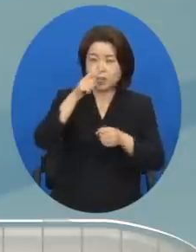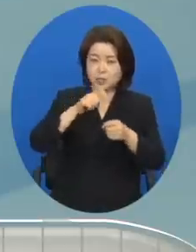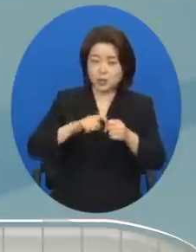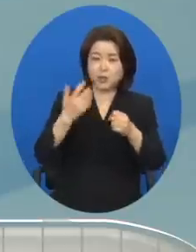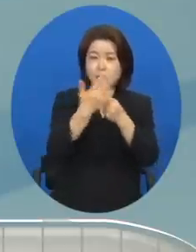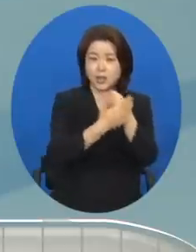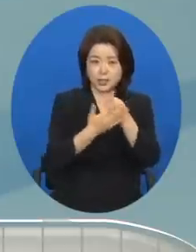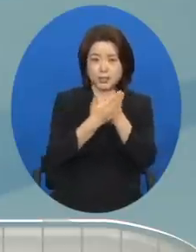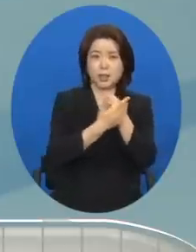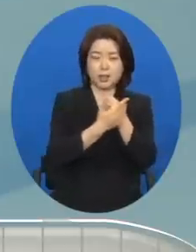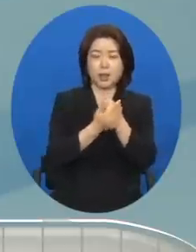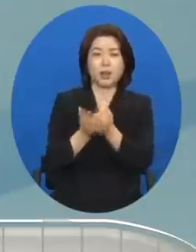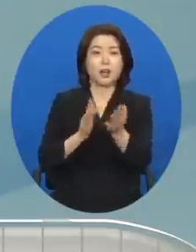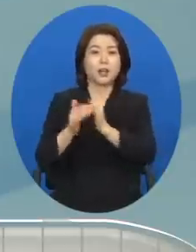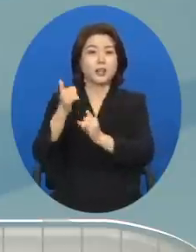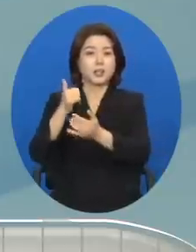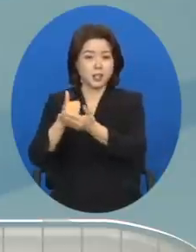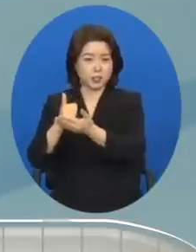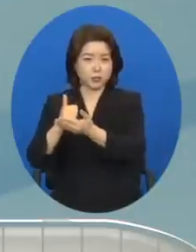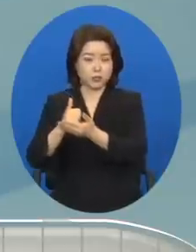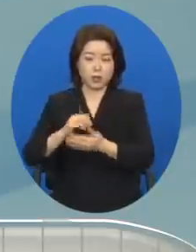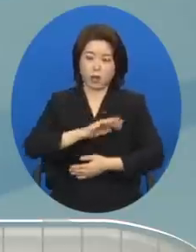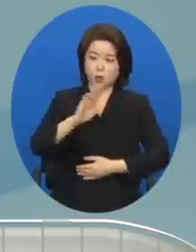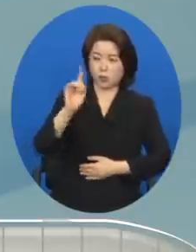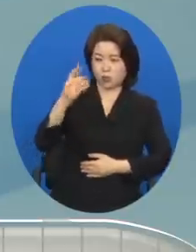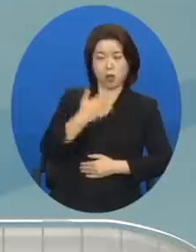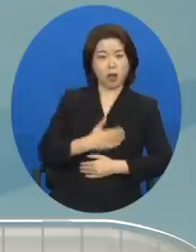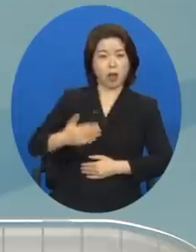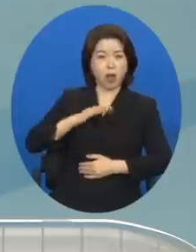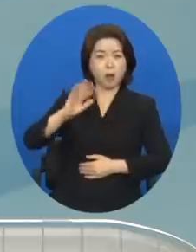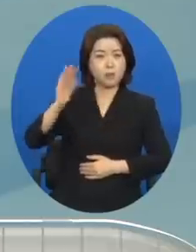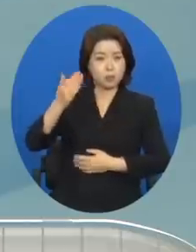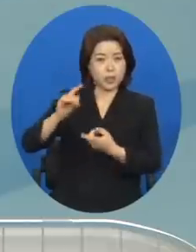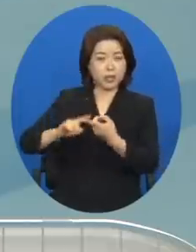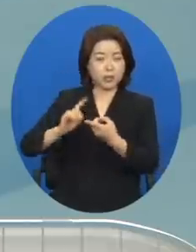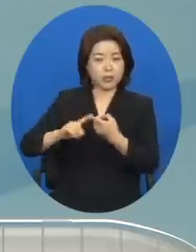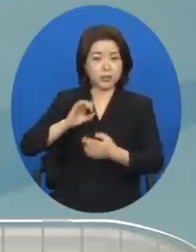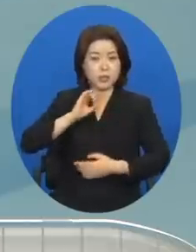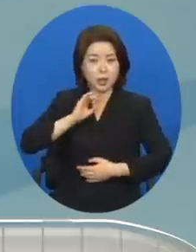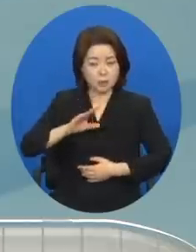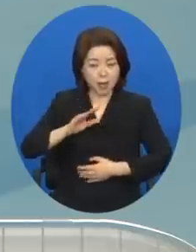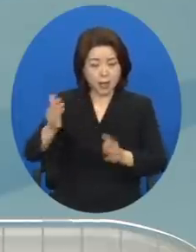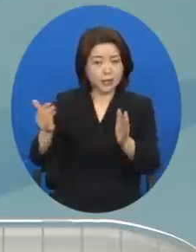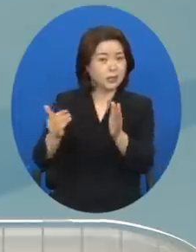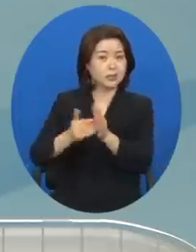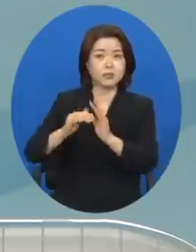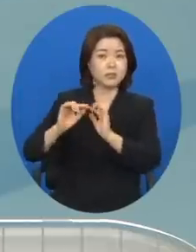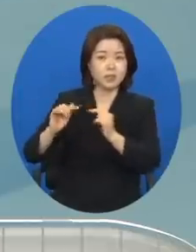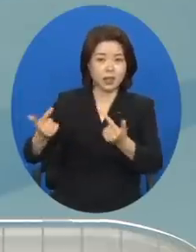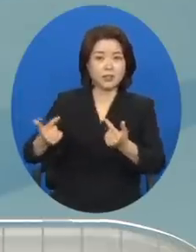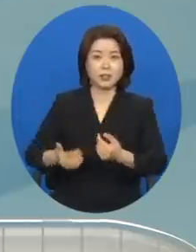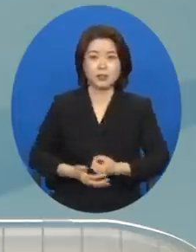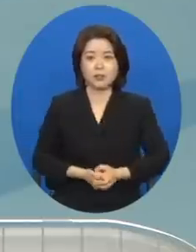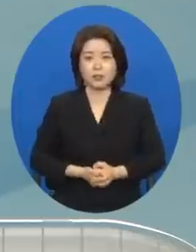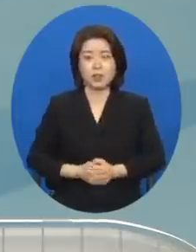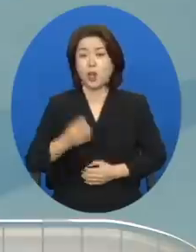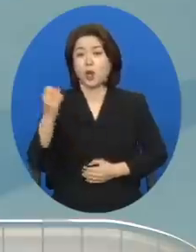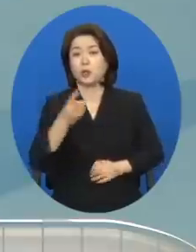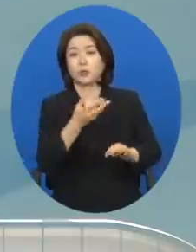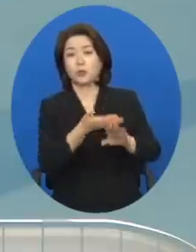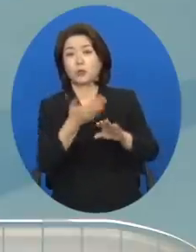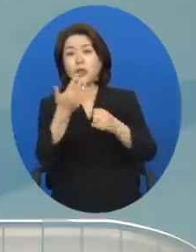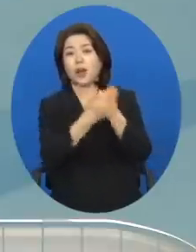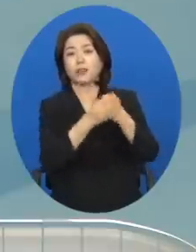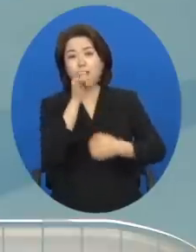은혜가 예수님과 우리가 한 몸이 된 것에만 그치지 않아요. 또 다른